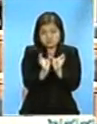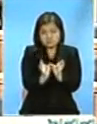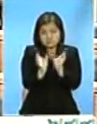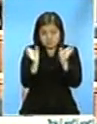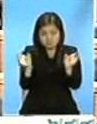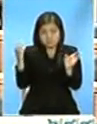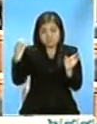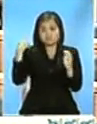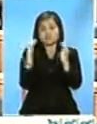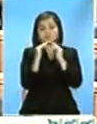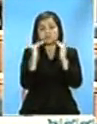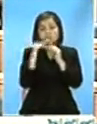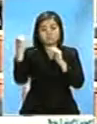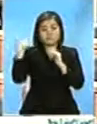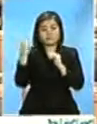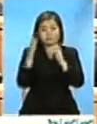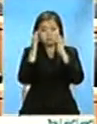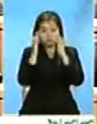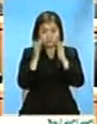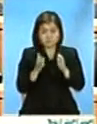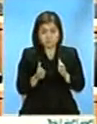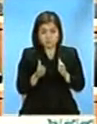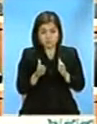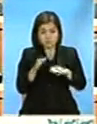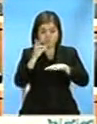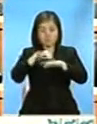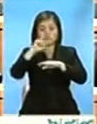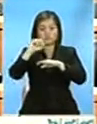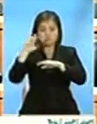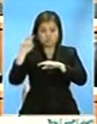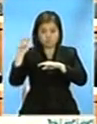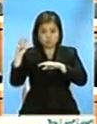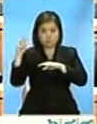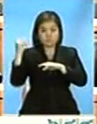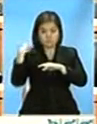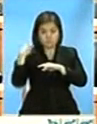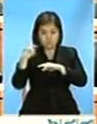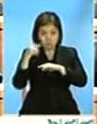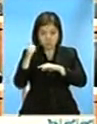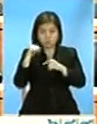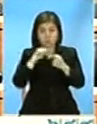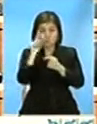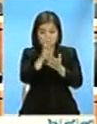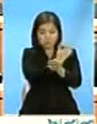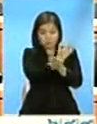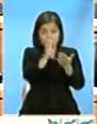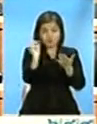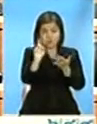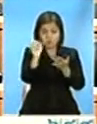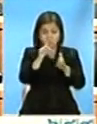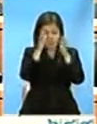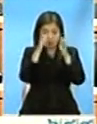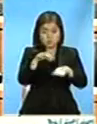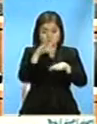มีจำนวนเท่าจำนวนสมาชิกวุฒิสภาที่พึงมีโดยจัดให้แต่ละเขตเลือกตั้งมีจำนวนสม